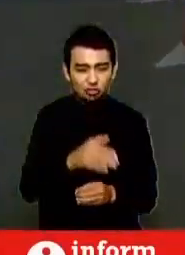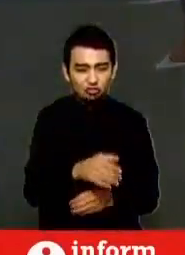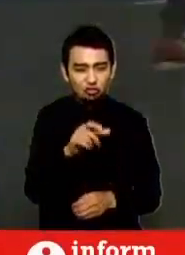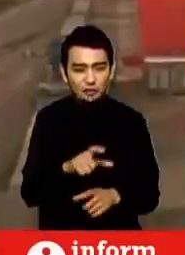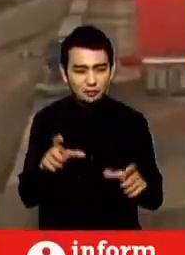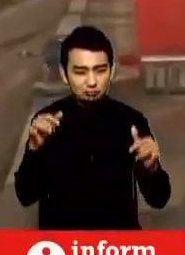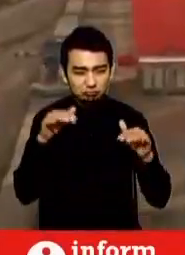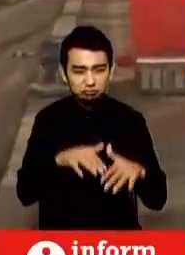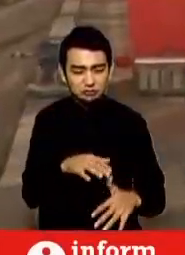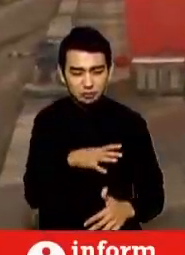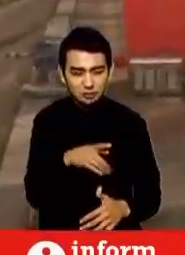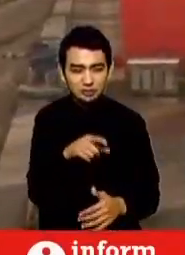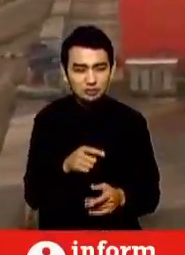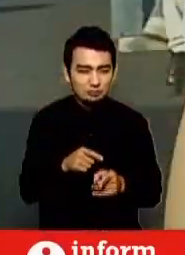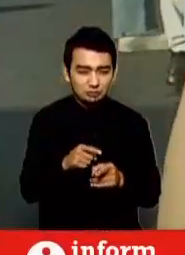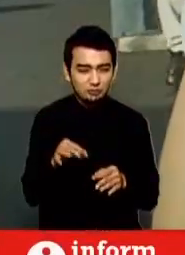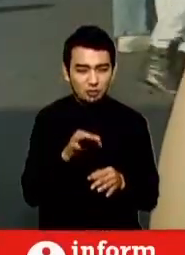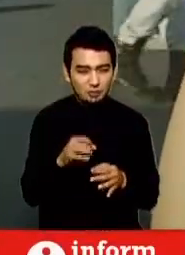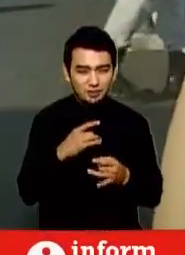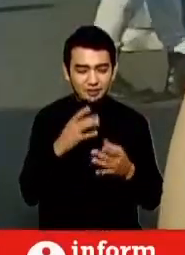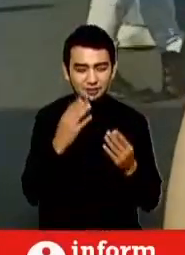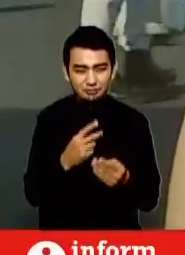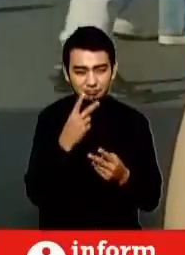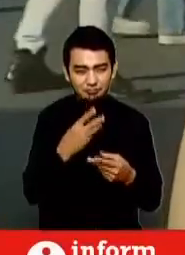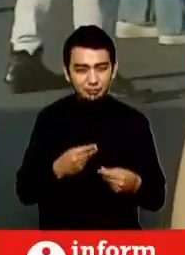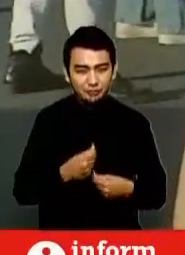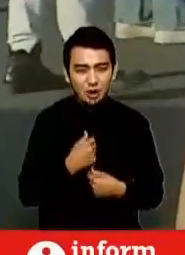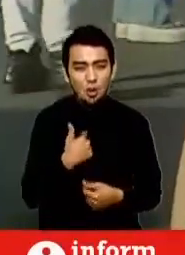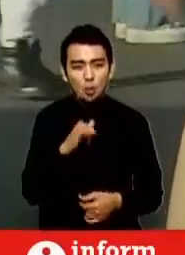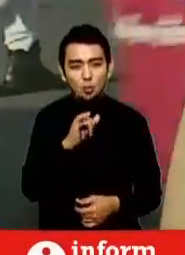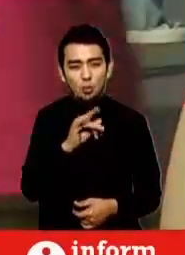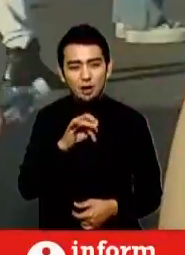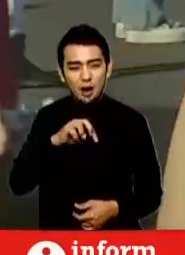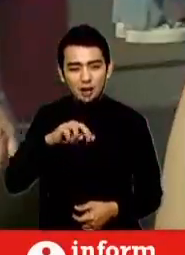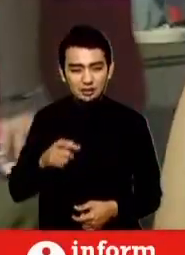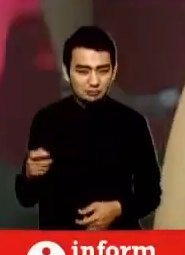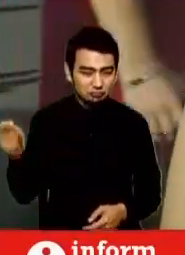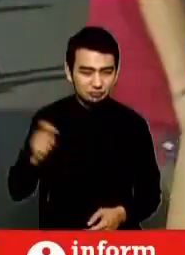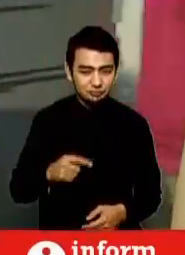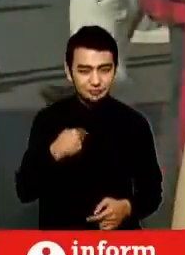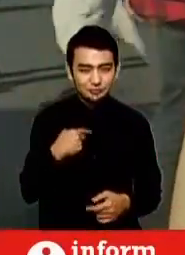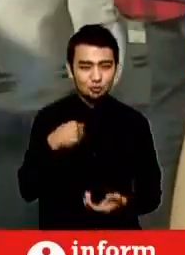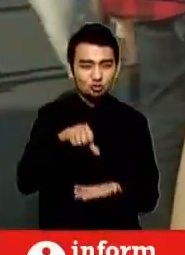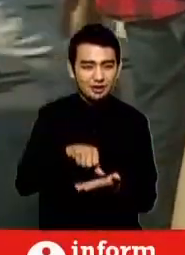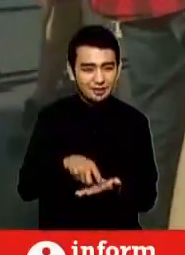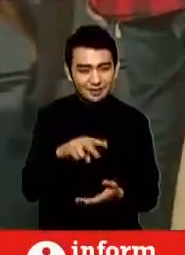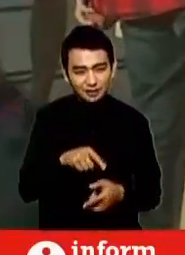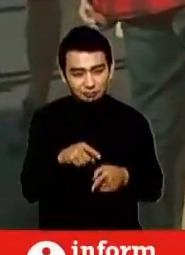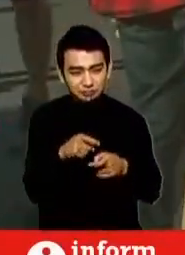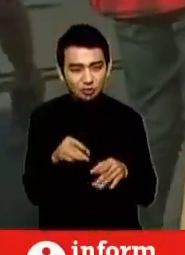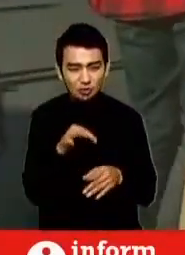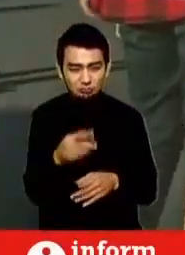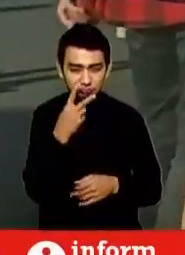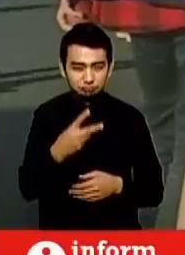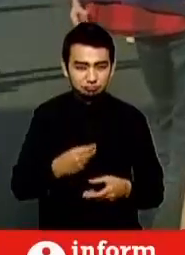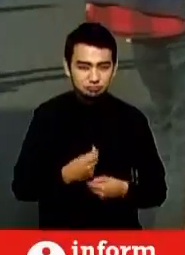человек. Масштаб мероприятия поражает. Я приехал с Уральска, чтобы поучаствовать в данном забеге, в данном марафоне. Марафон